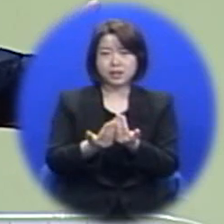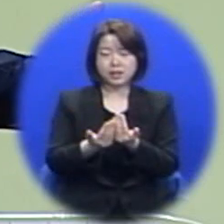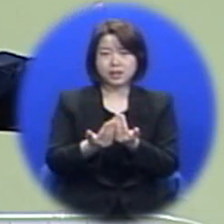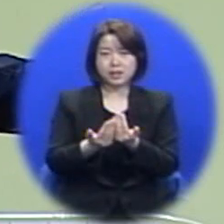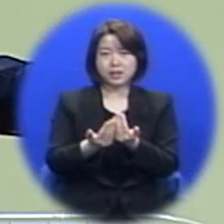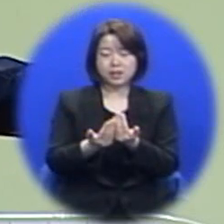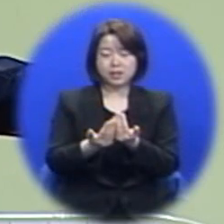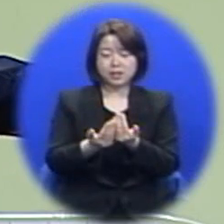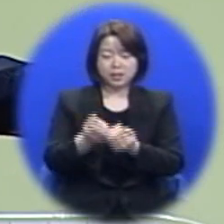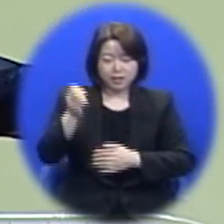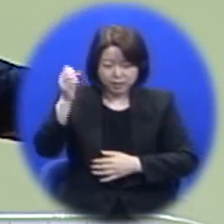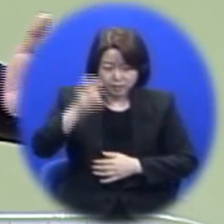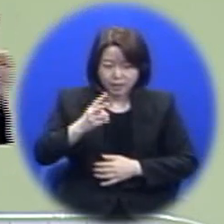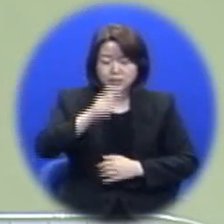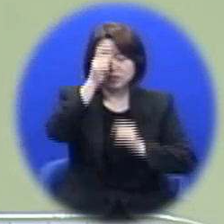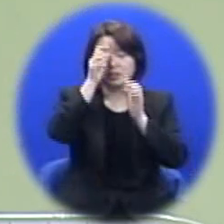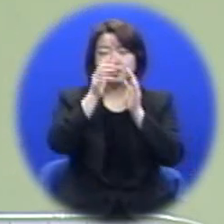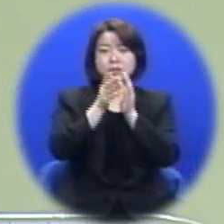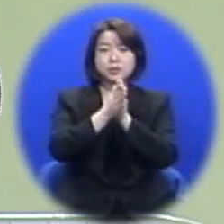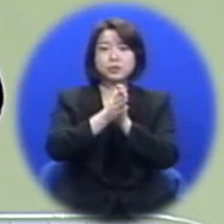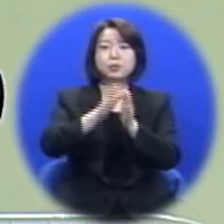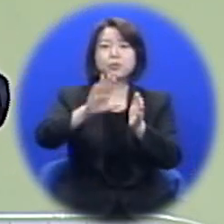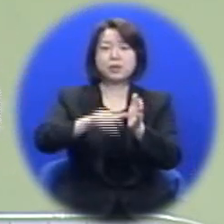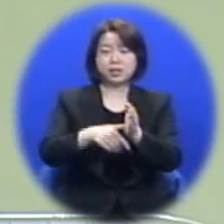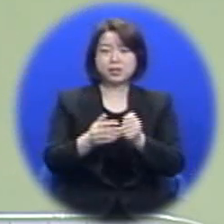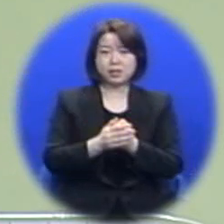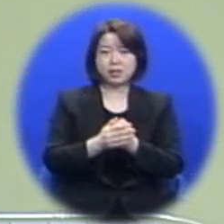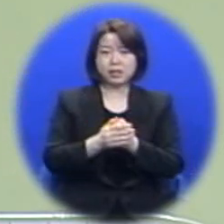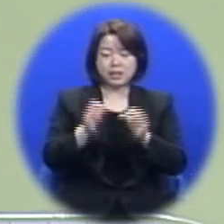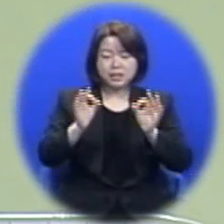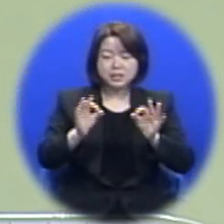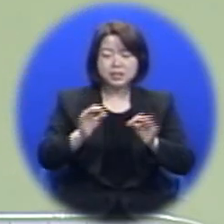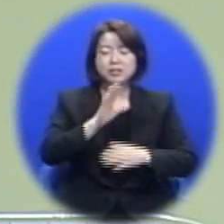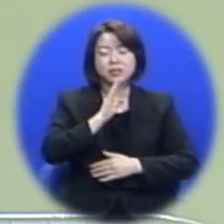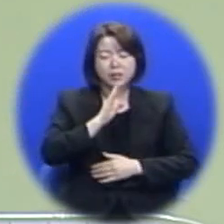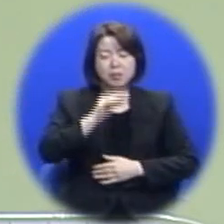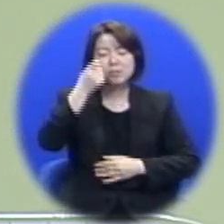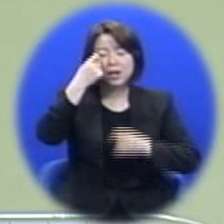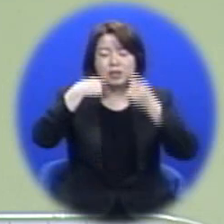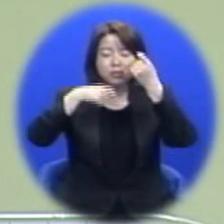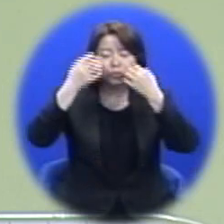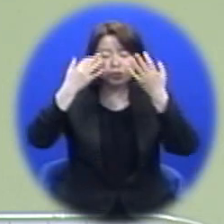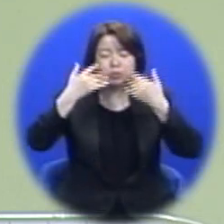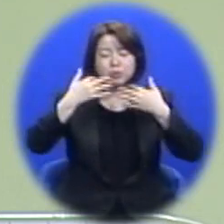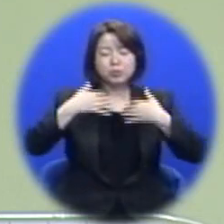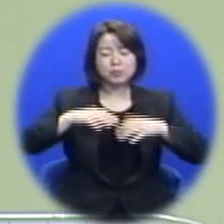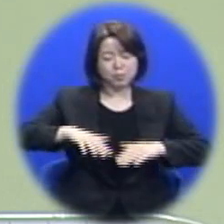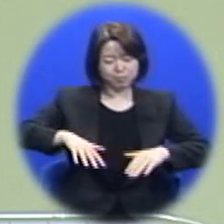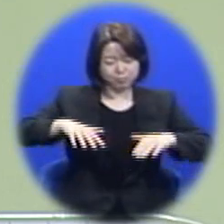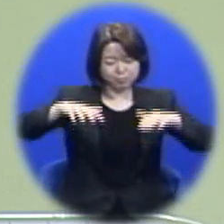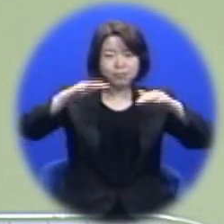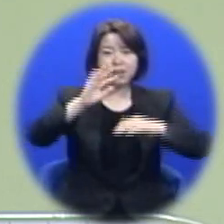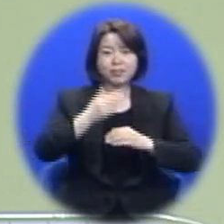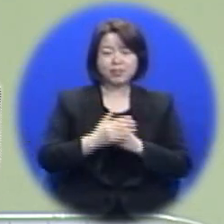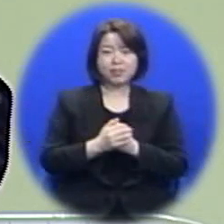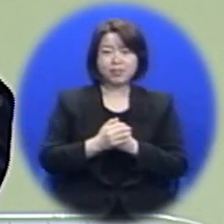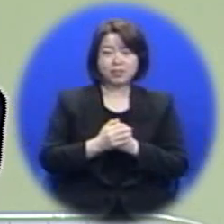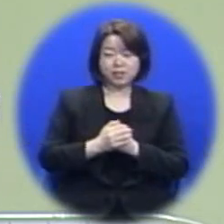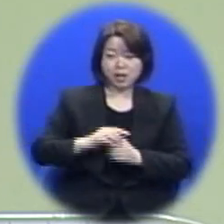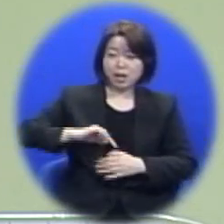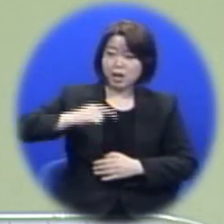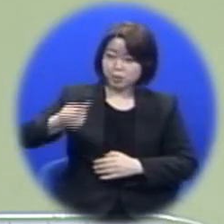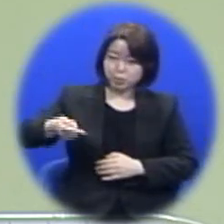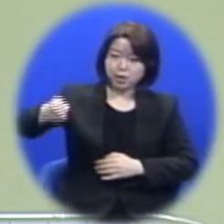기도하는데 이제는 정말 눈물 바다 하였읍니다 그리고 한 번씩 돌아가면서 발언을